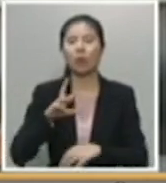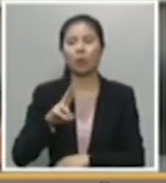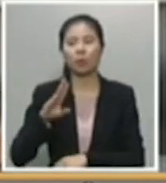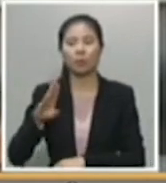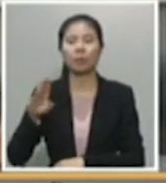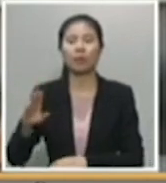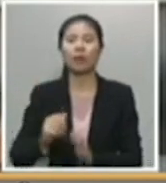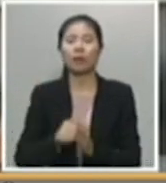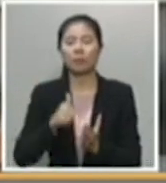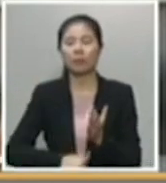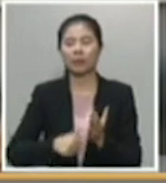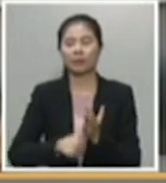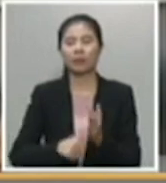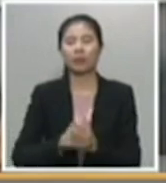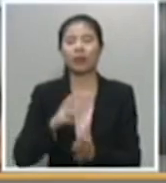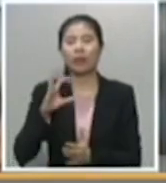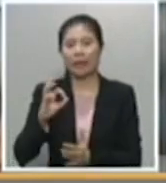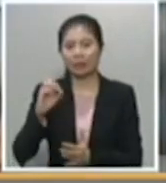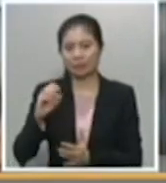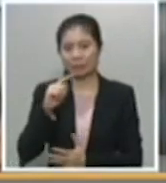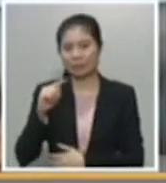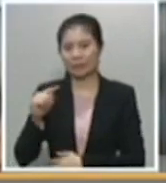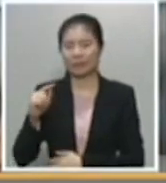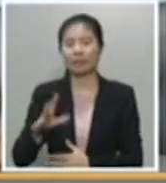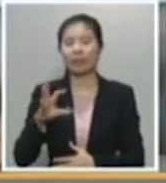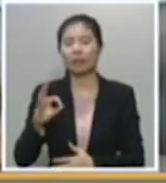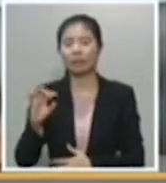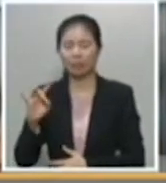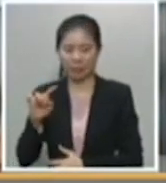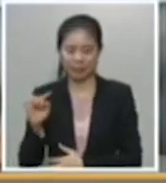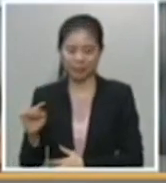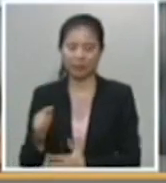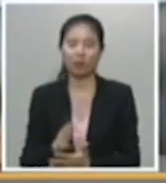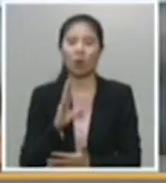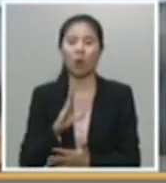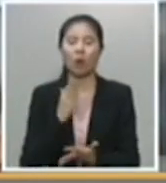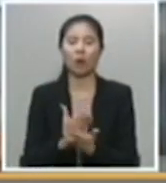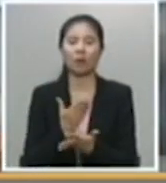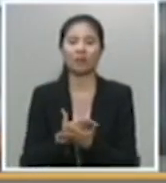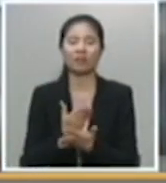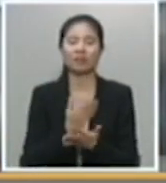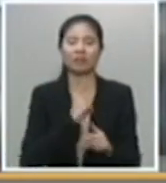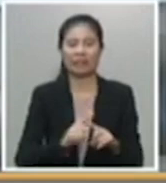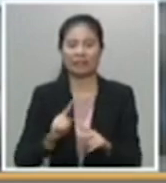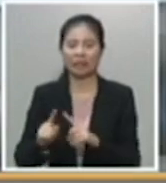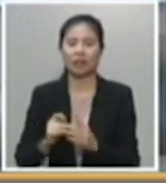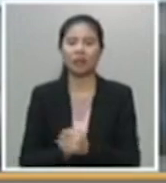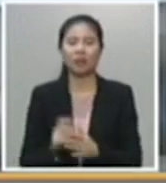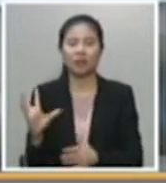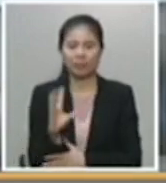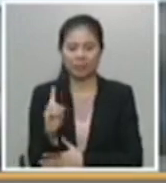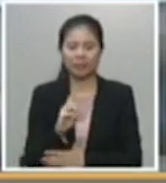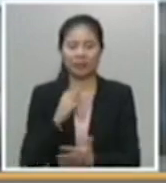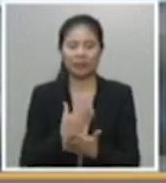ไทยเนี่ยก็คือ90กว่าเปอร์เซ็นต์ประมาณ 98% นะครับของรายได้โดยรวมเนี่ยมาจากราย